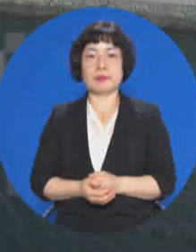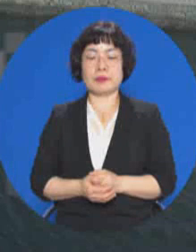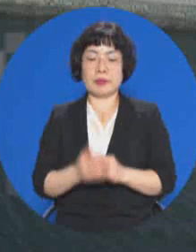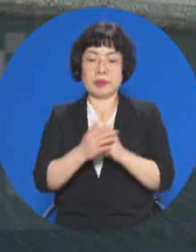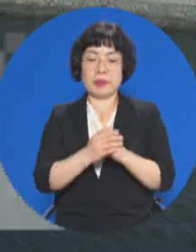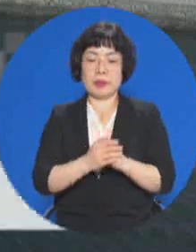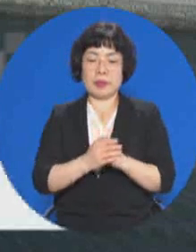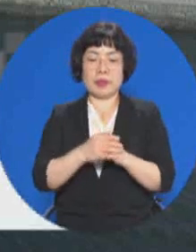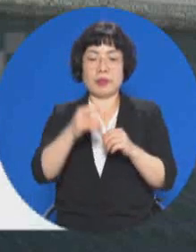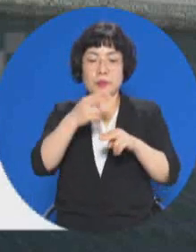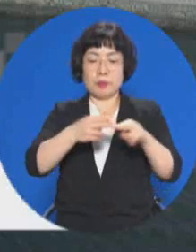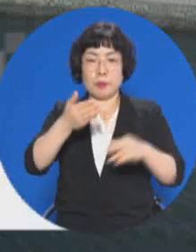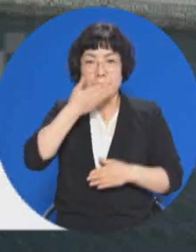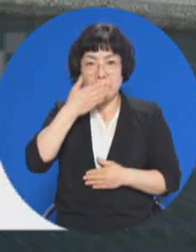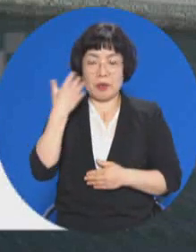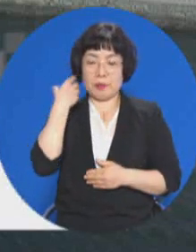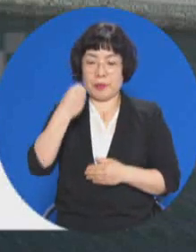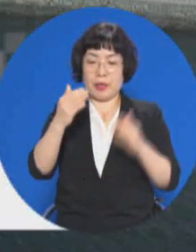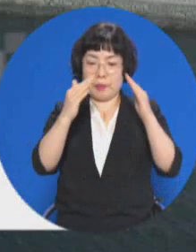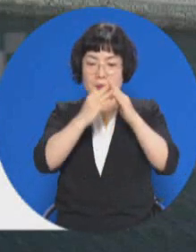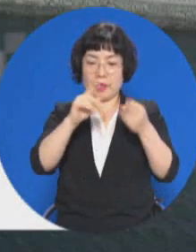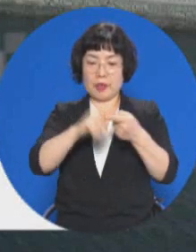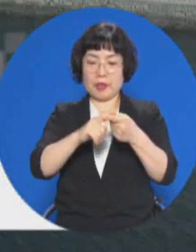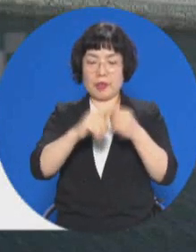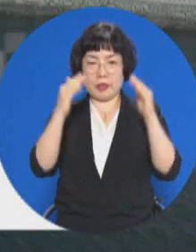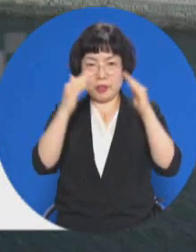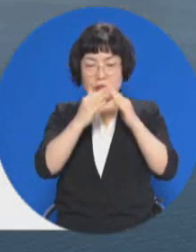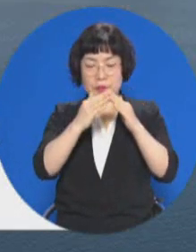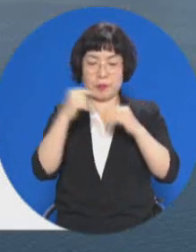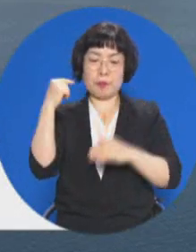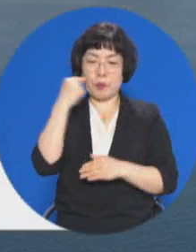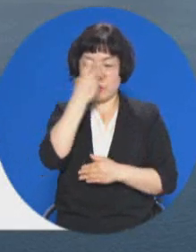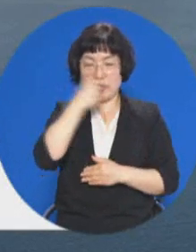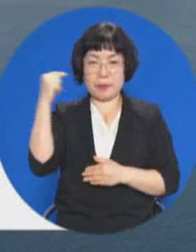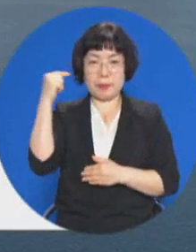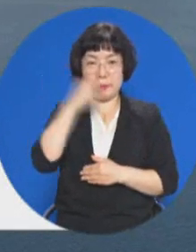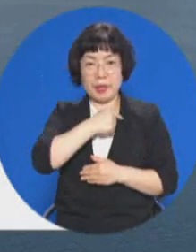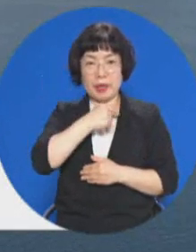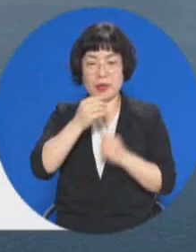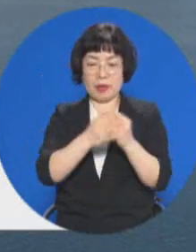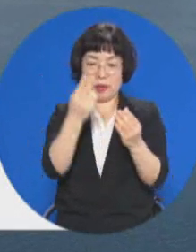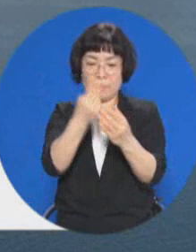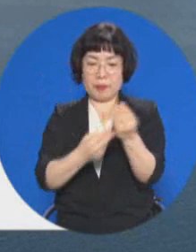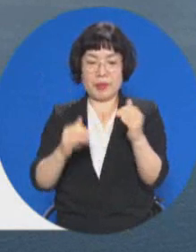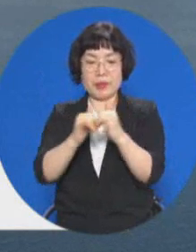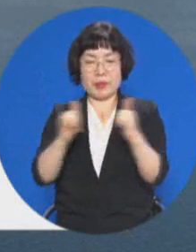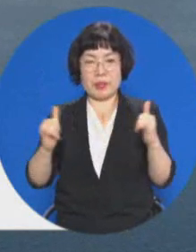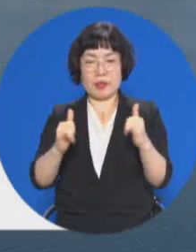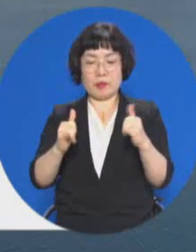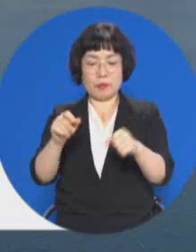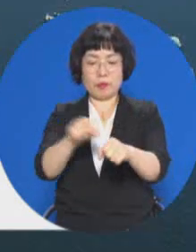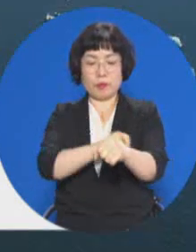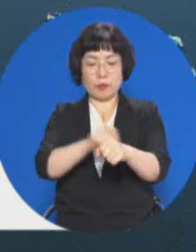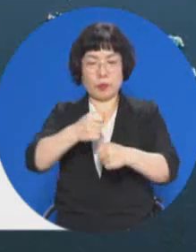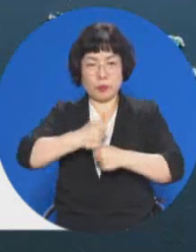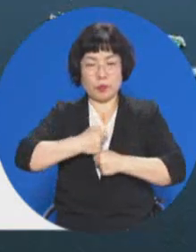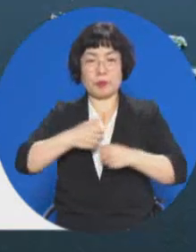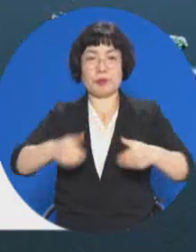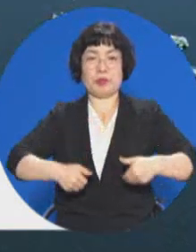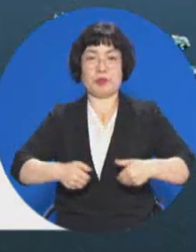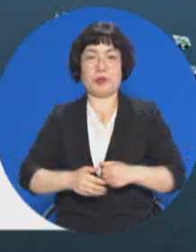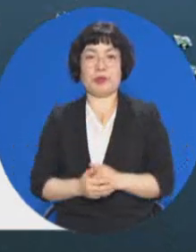일명 레지던스로 불리는 생활형 숙박시설에 대한 규제가 강화되면서 해당 시설을 분양받은 시민들의 각별한 주의가